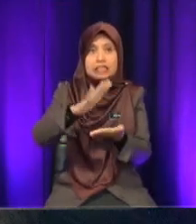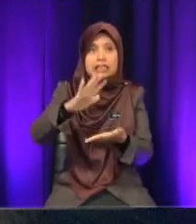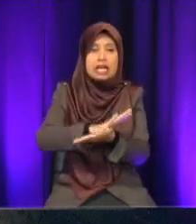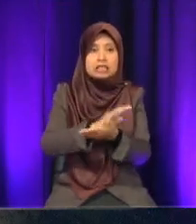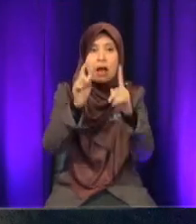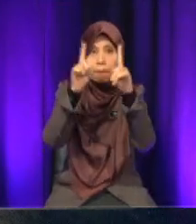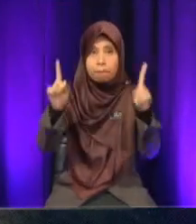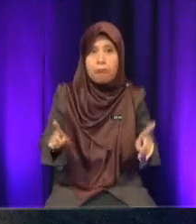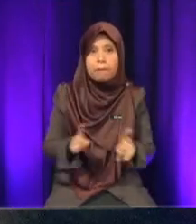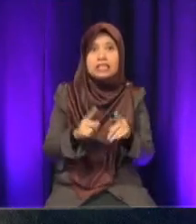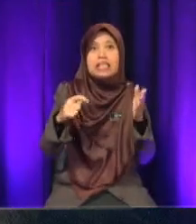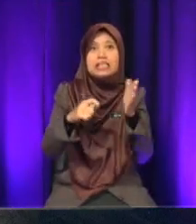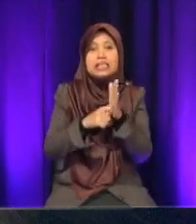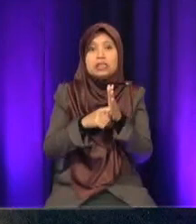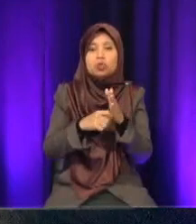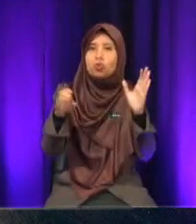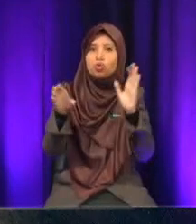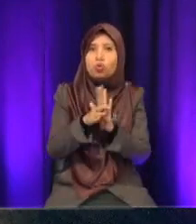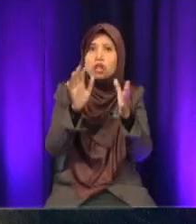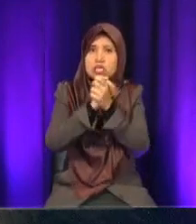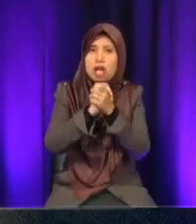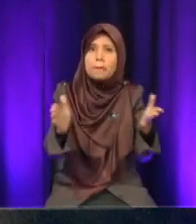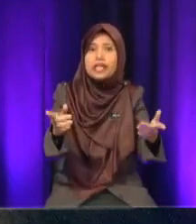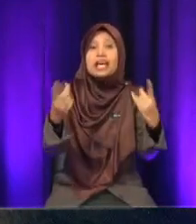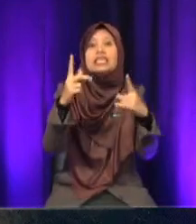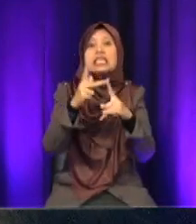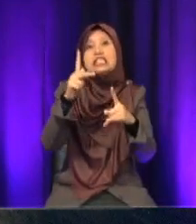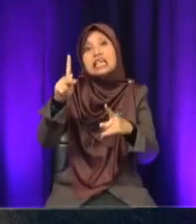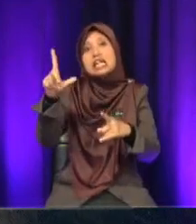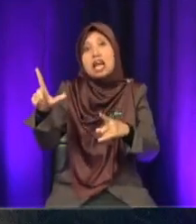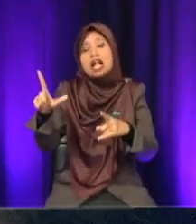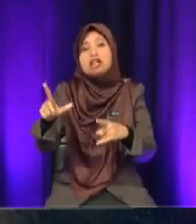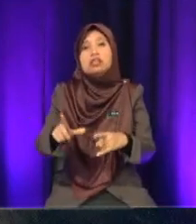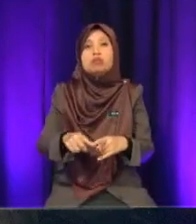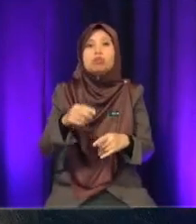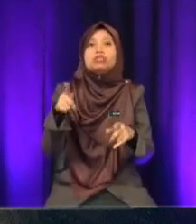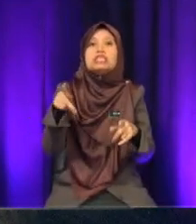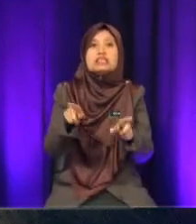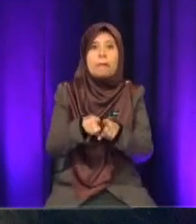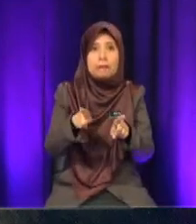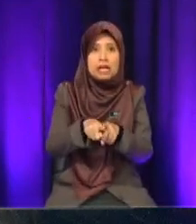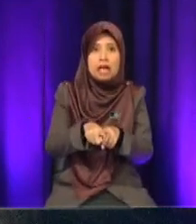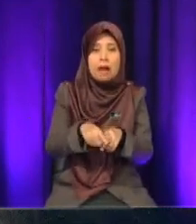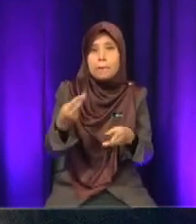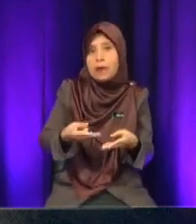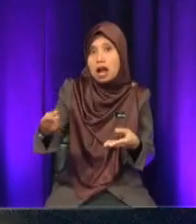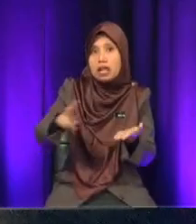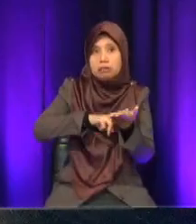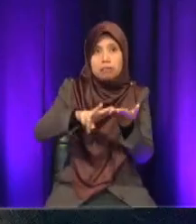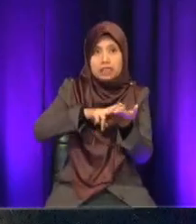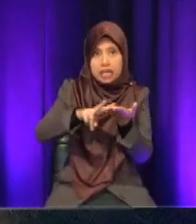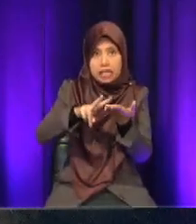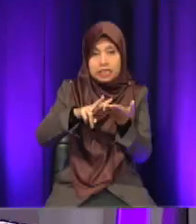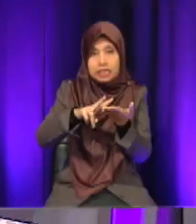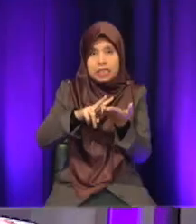time Selamat datang ke Kuala Lumpur ah gua sebagai salah satu bahan bacaan Oke akhirnya